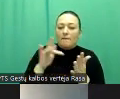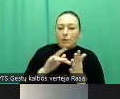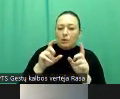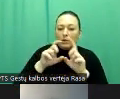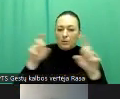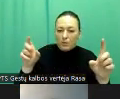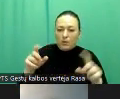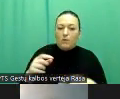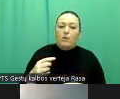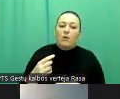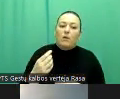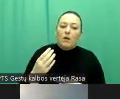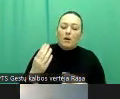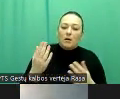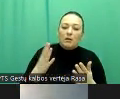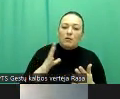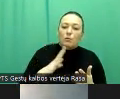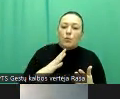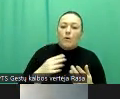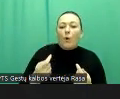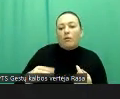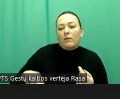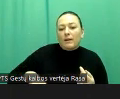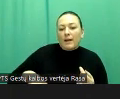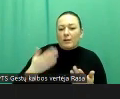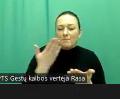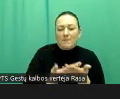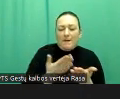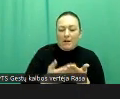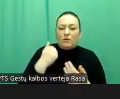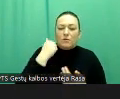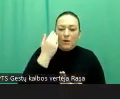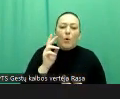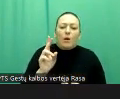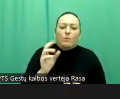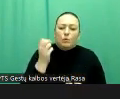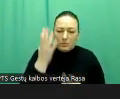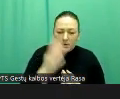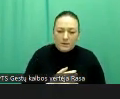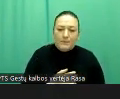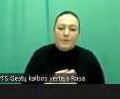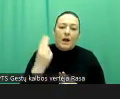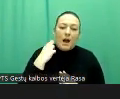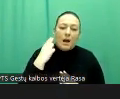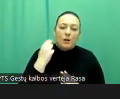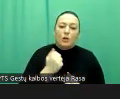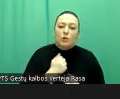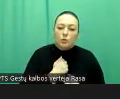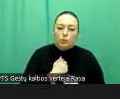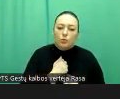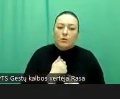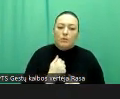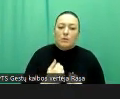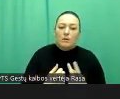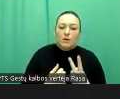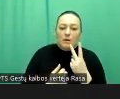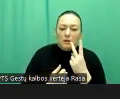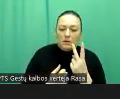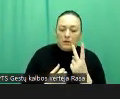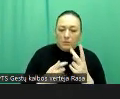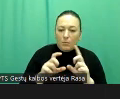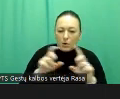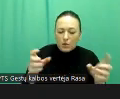buvau daugiau akademinio tresto vykdančioji direktorė, paaiškinsiu, ką tai reiškia, kaip žadėta. Vidinėje karalystėje mes turime skrupuotas mokyklas, yra